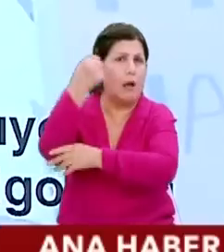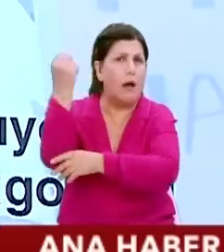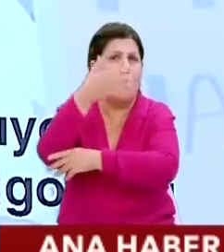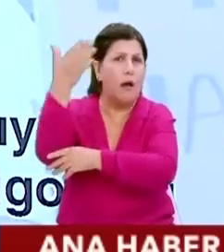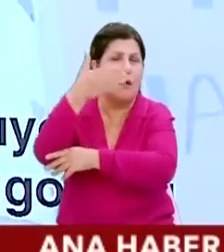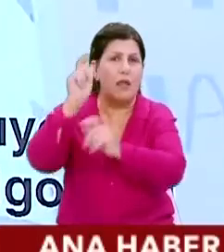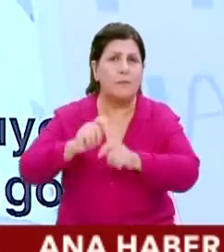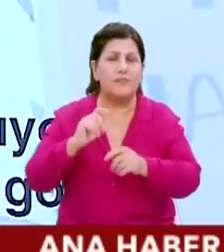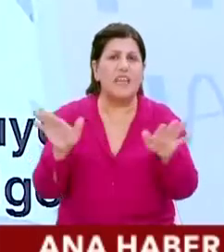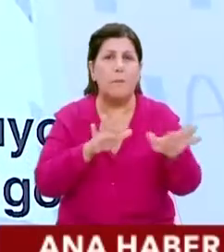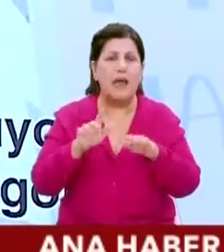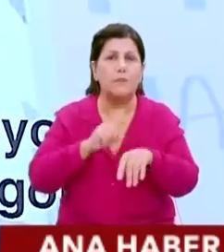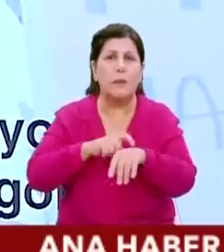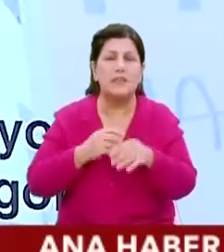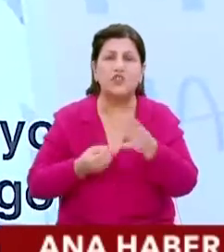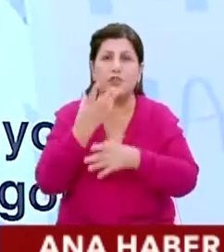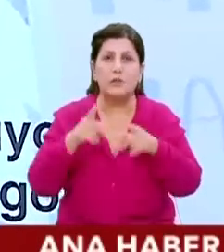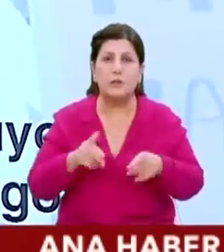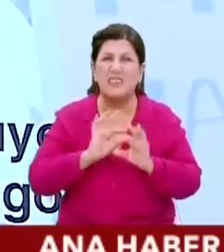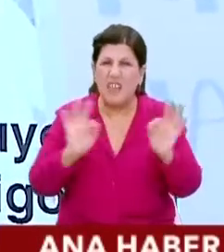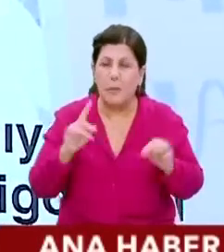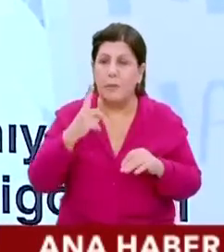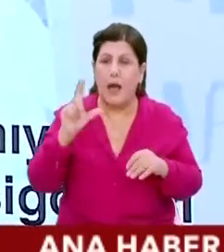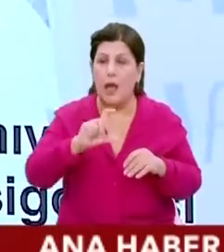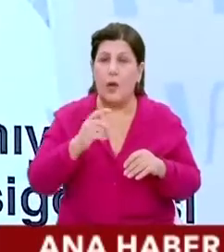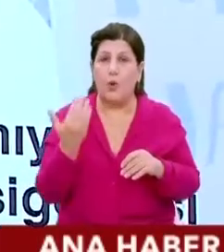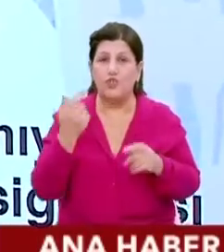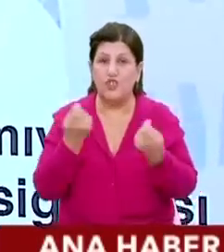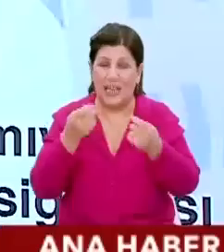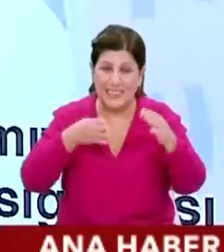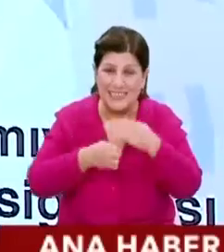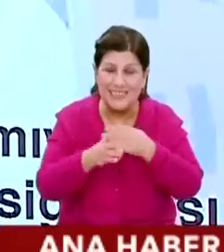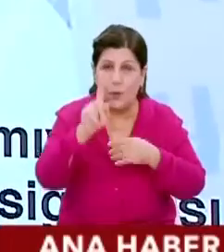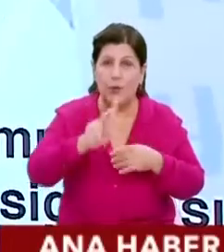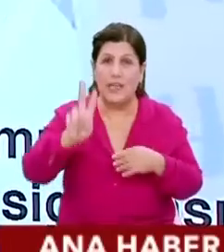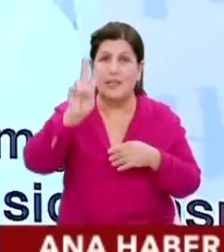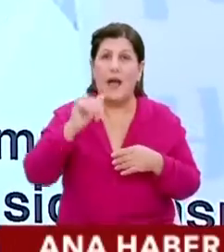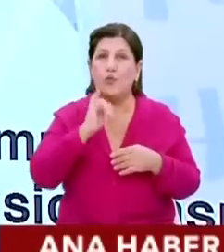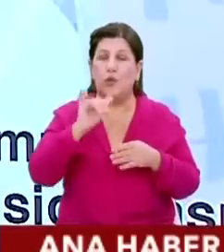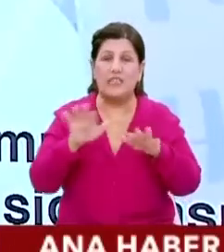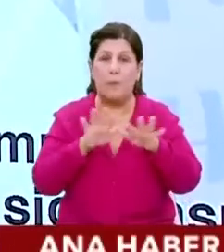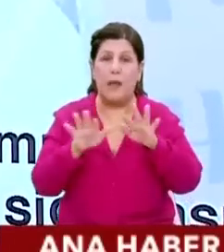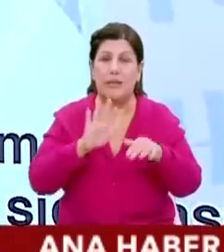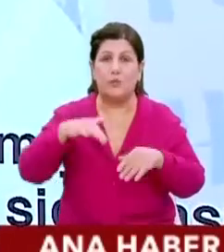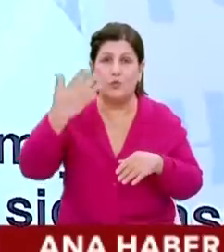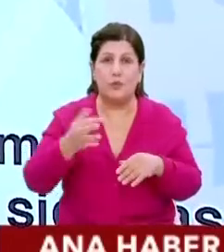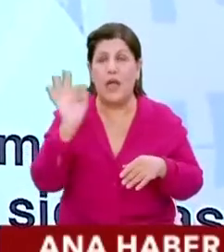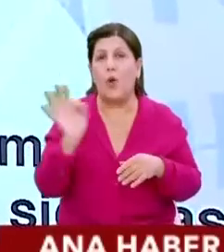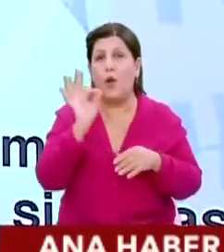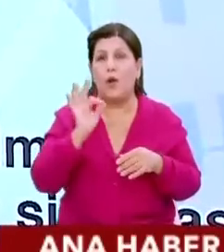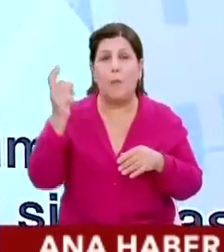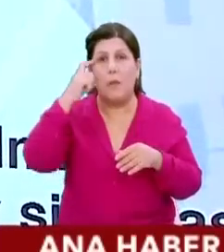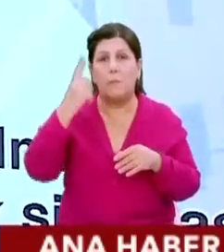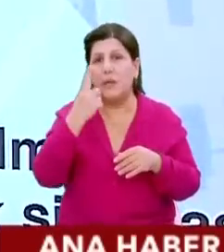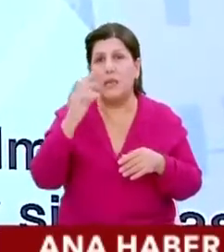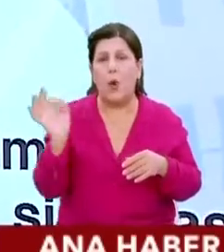döneminde çıktı belki tam bir ay önce işe girecekti işte 17 Ağustos depreminden sonra Eylül'ün başında